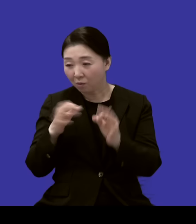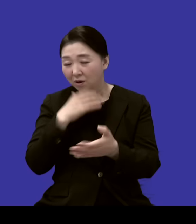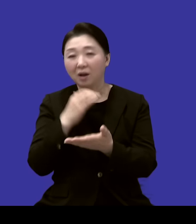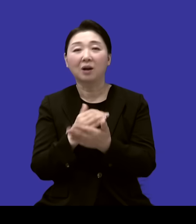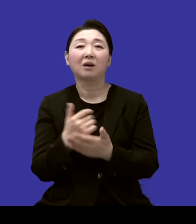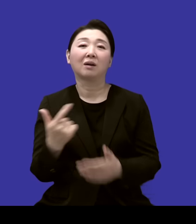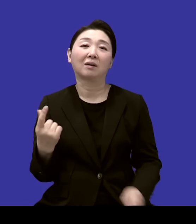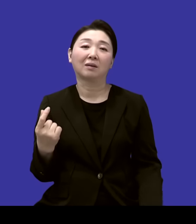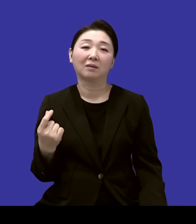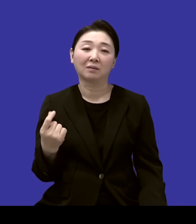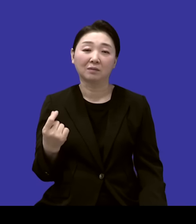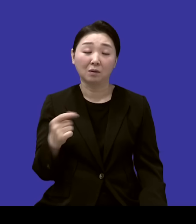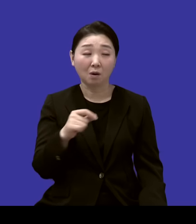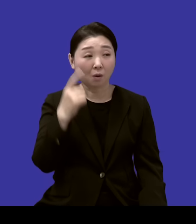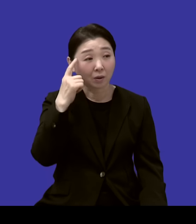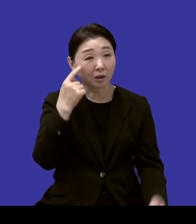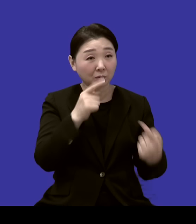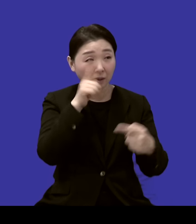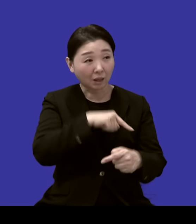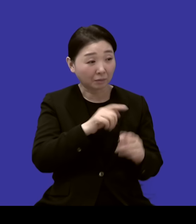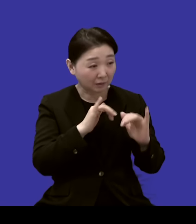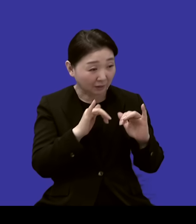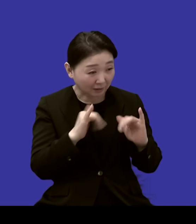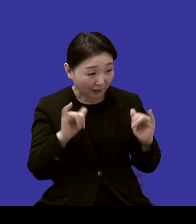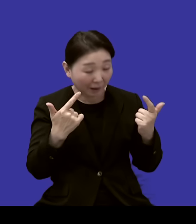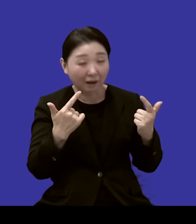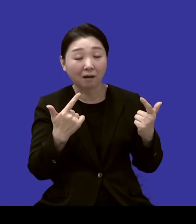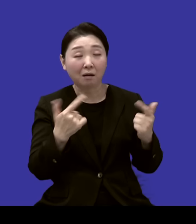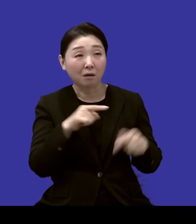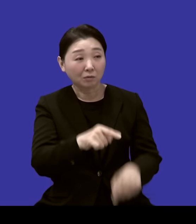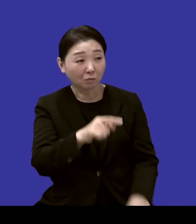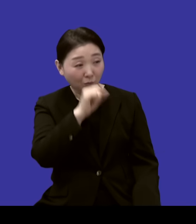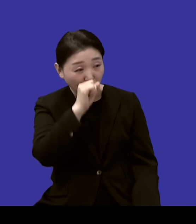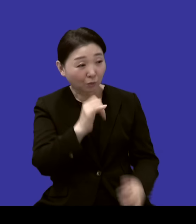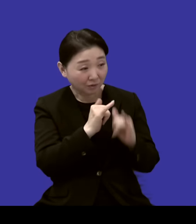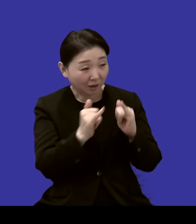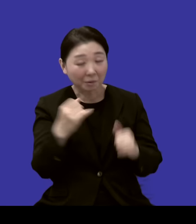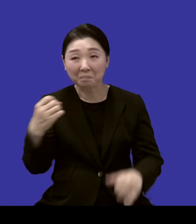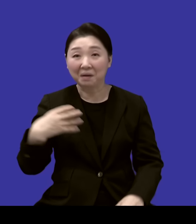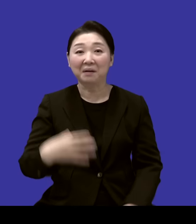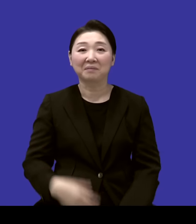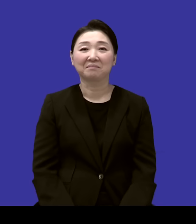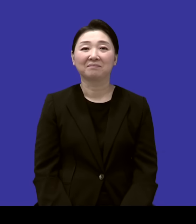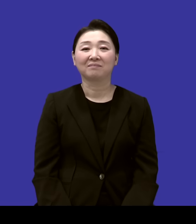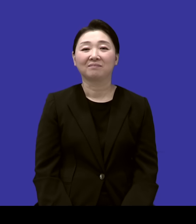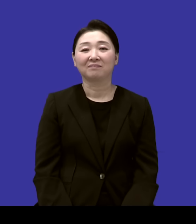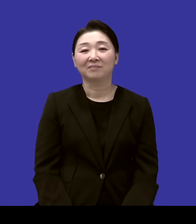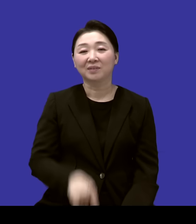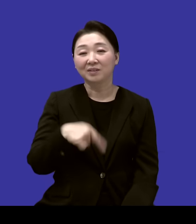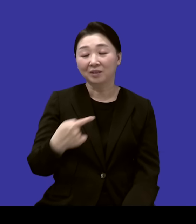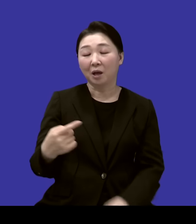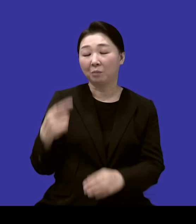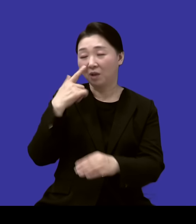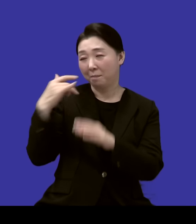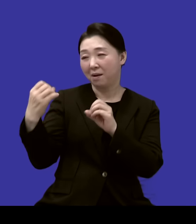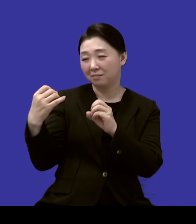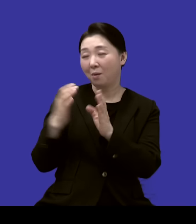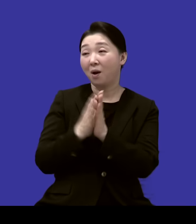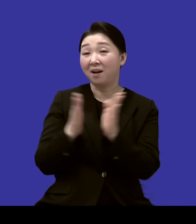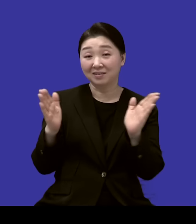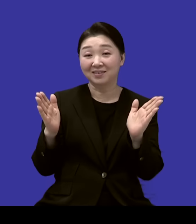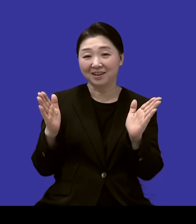하신 거예요. 얘가 생각보다 나쁜 놈이 아니었구나. 예. 너 생각보다 좋은 놈이구나 이렇게 말씀하시면서 예. 그 다음부터는 대화도 시작되고 마음